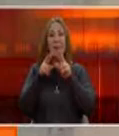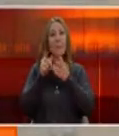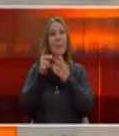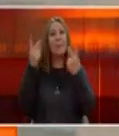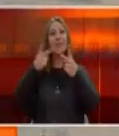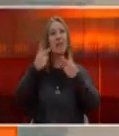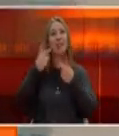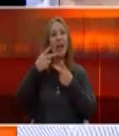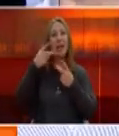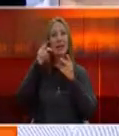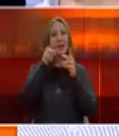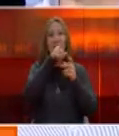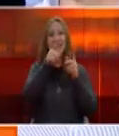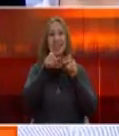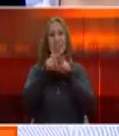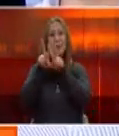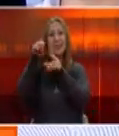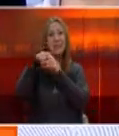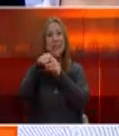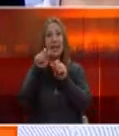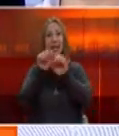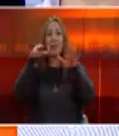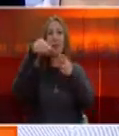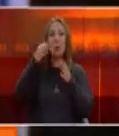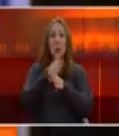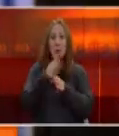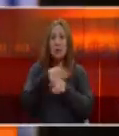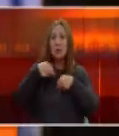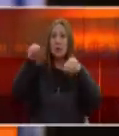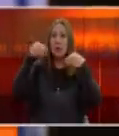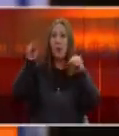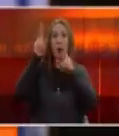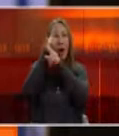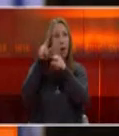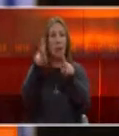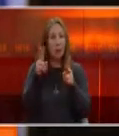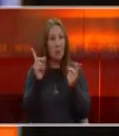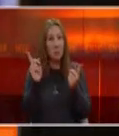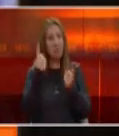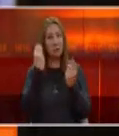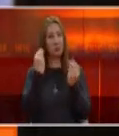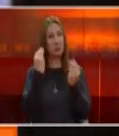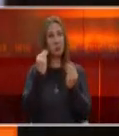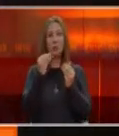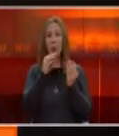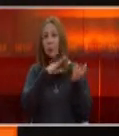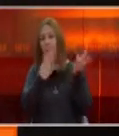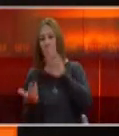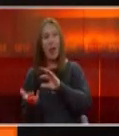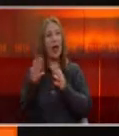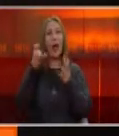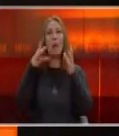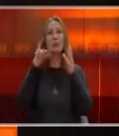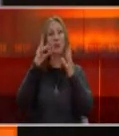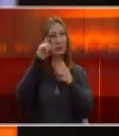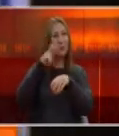Siteye ilan vererek de satabiliyorlar. Daha ne çok olsun müşteriye. Ya SMS'le ürün satmak hayal gibi. Biz de eskiden hep dökülen karpuz şeylerini